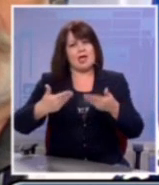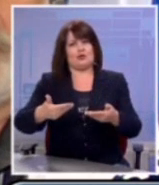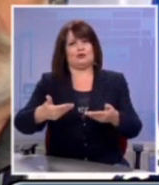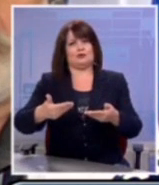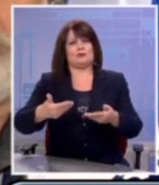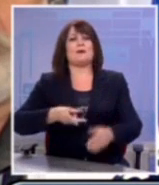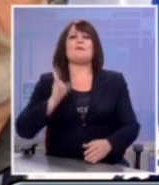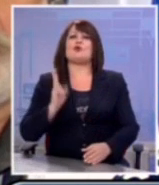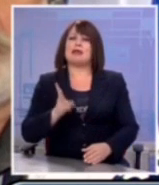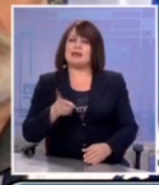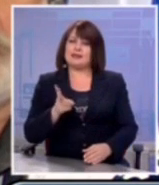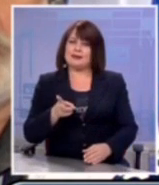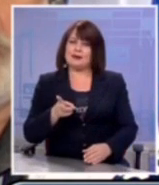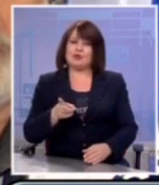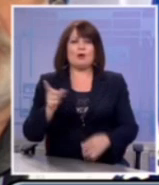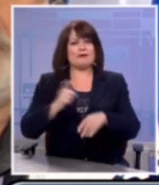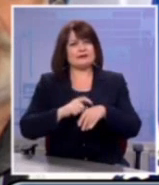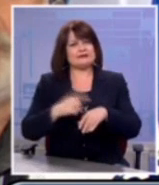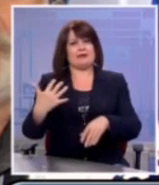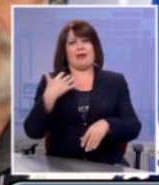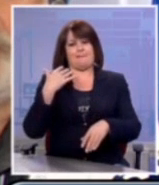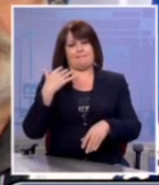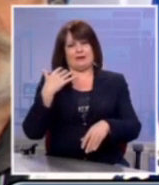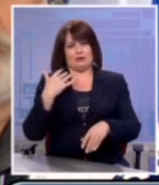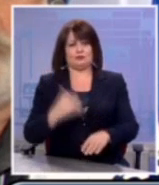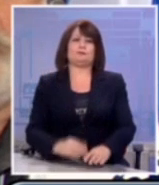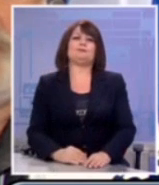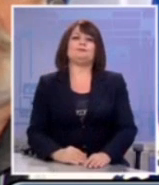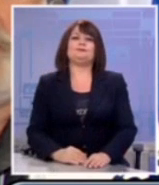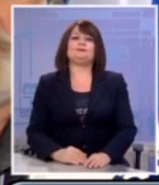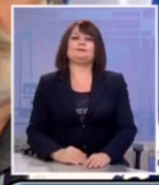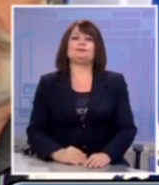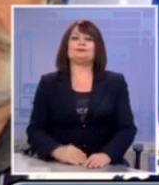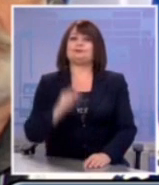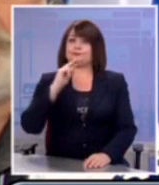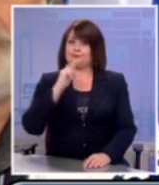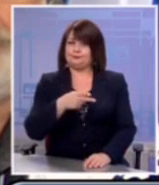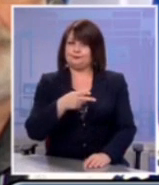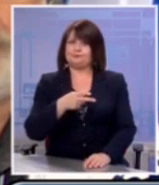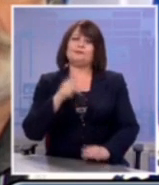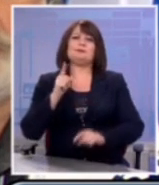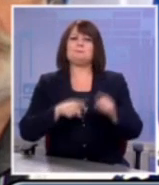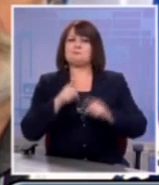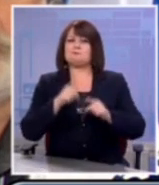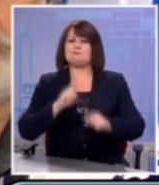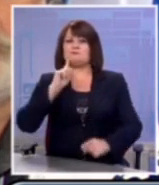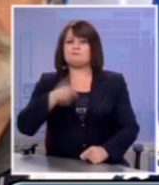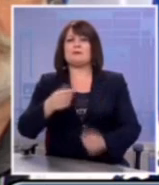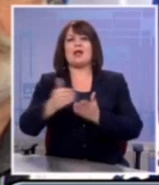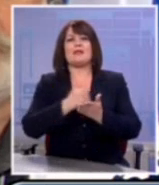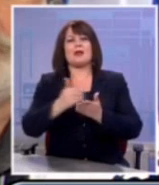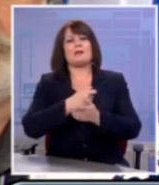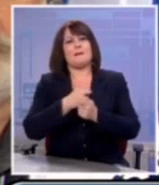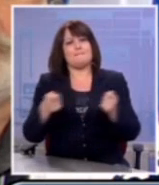από τους κινδύνους που τα απειλούν σήμερα. Σε απάντηση όσων επιβάλλουν άδικα